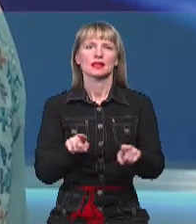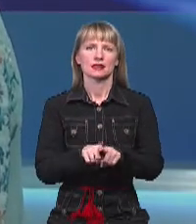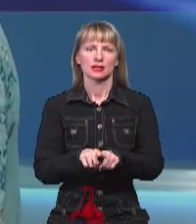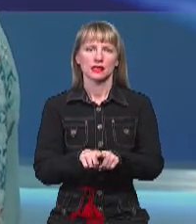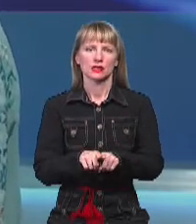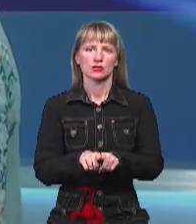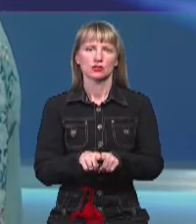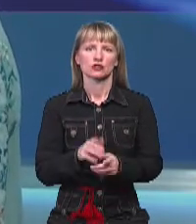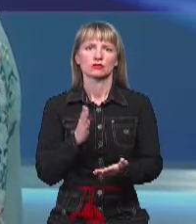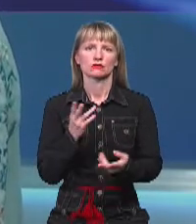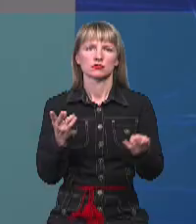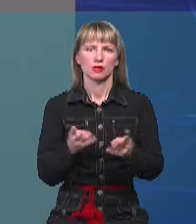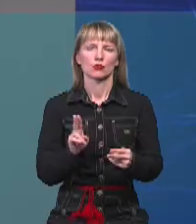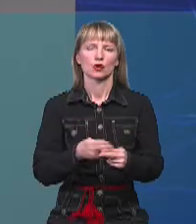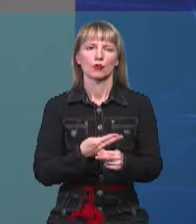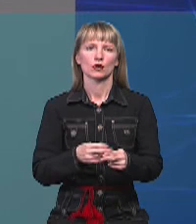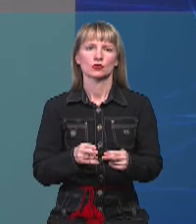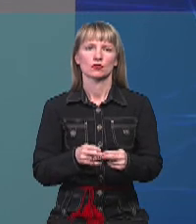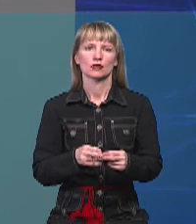потребують доопрацювання?